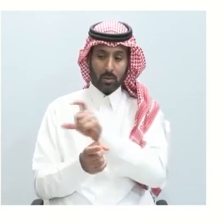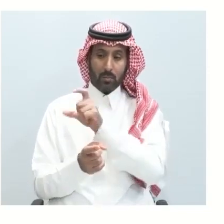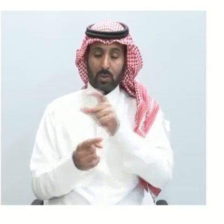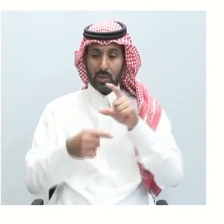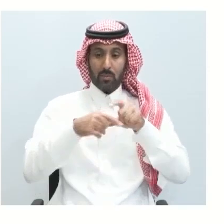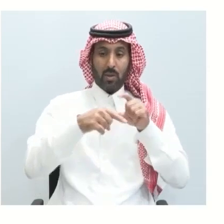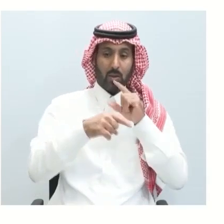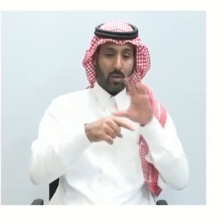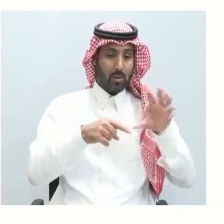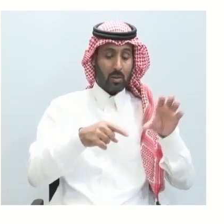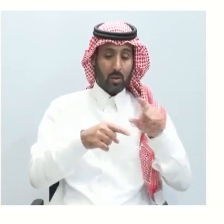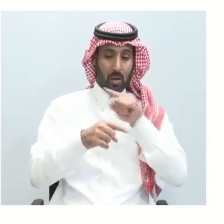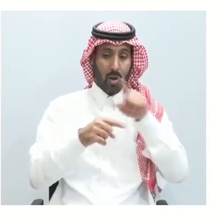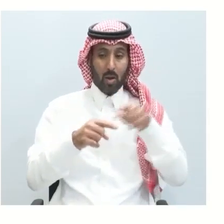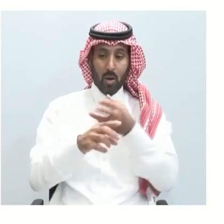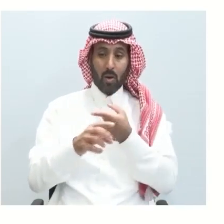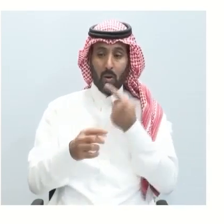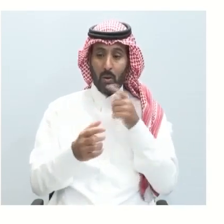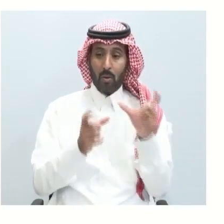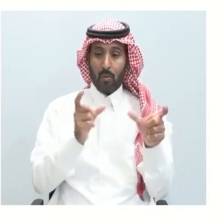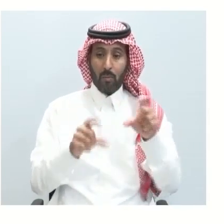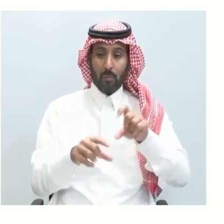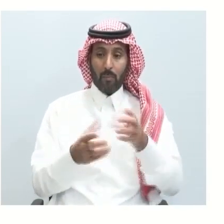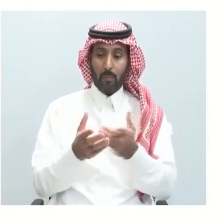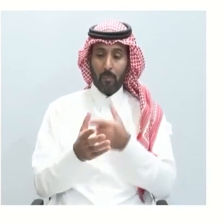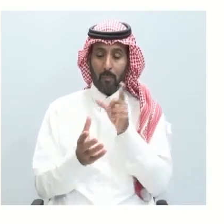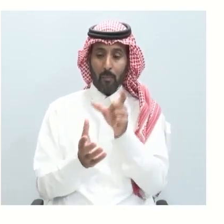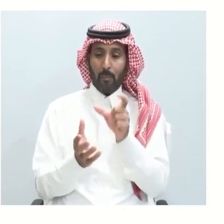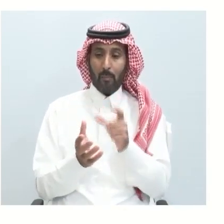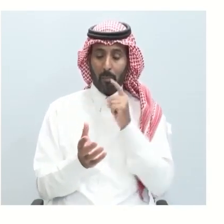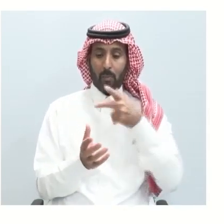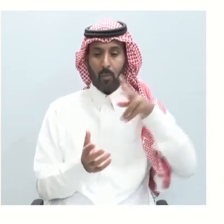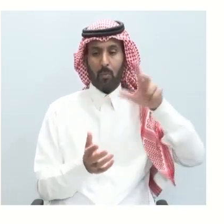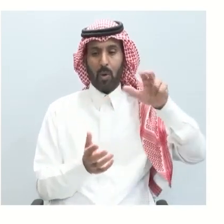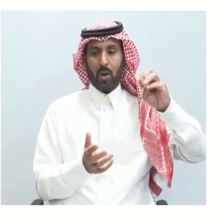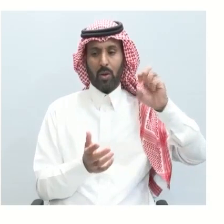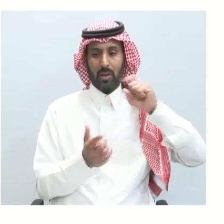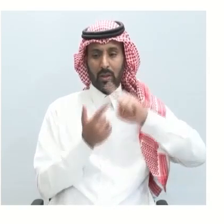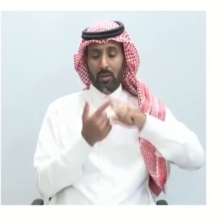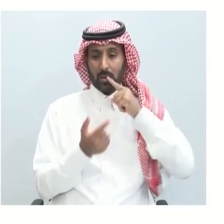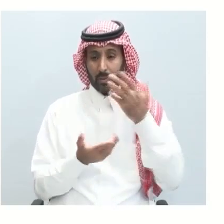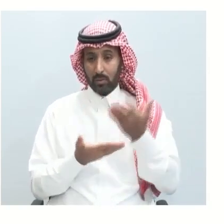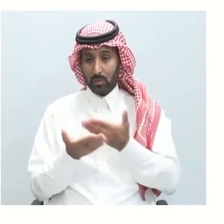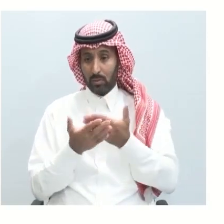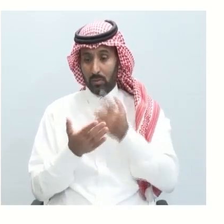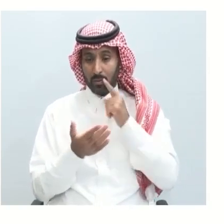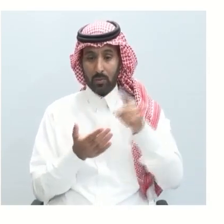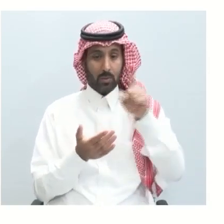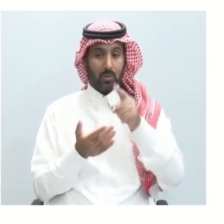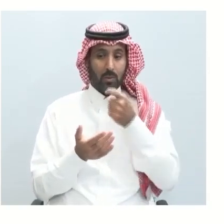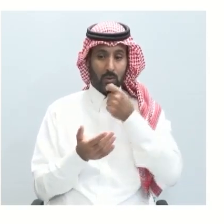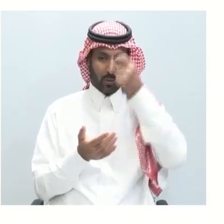التراكيز المولاريه للنواتج الى تراكيز التراكيز المولاريه للمتفاعلات وهذا لو قال لك السؤال